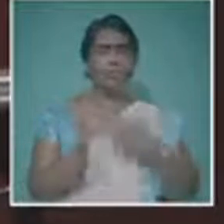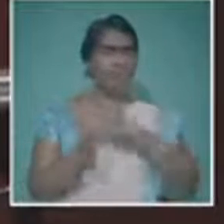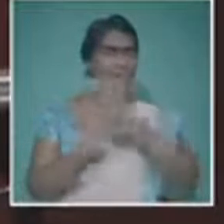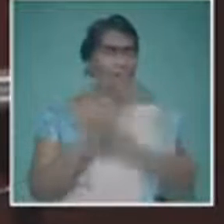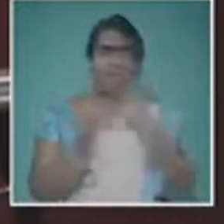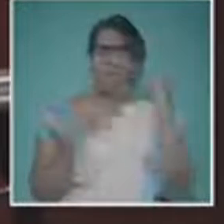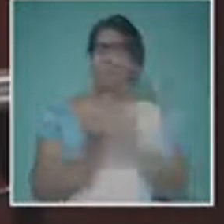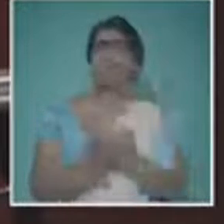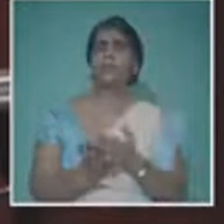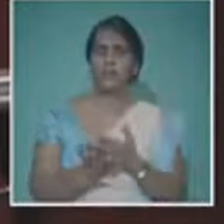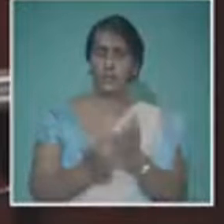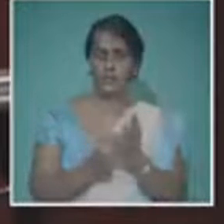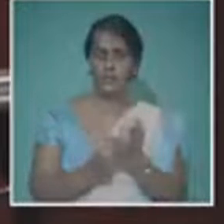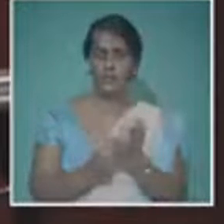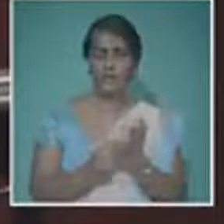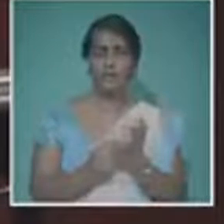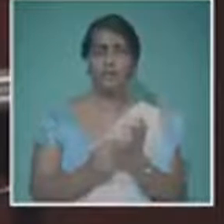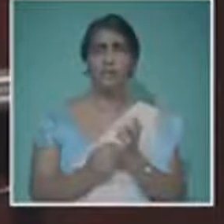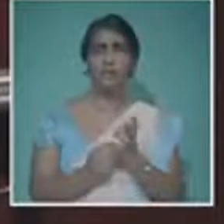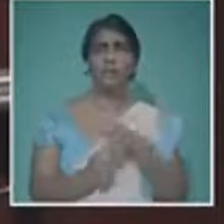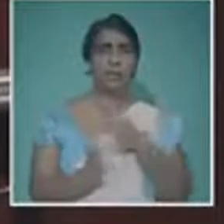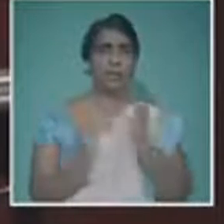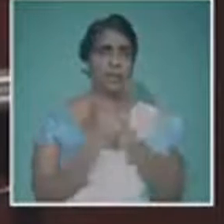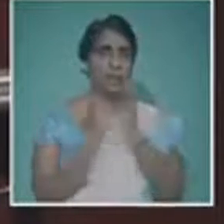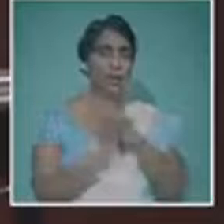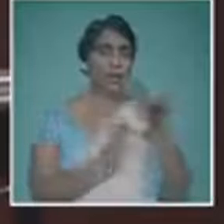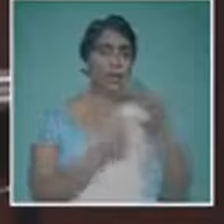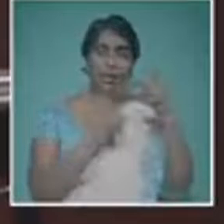பாதுகாப்பு திணைக்களம் என்கின்ற பொழுது நான் ஒரு விடயத்தை இங்கே சுட்டிக்காட்ட